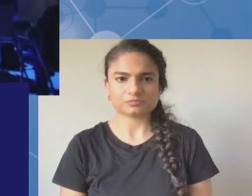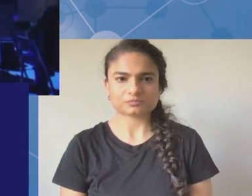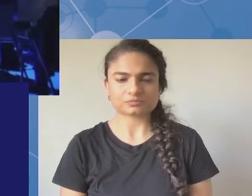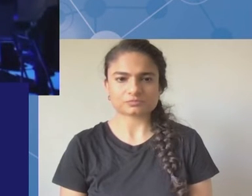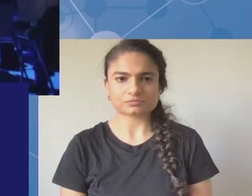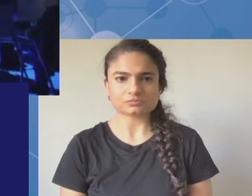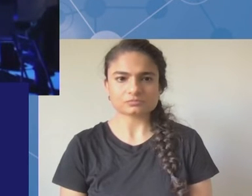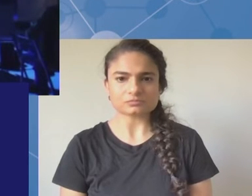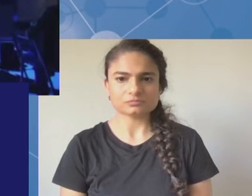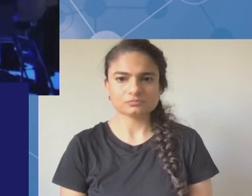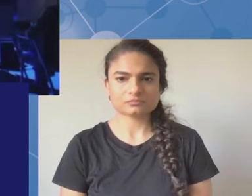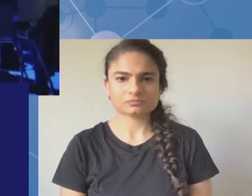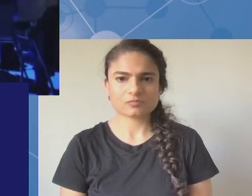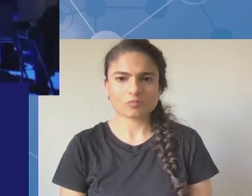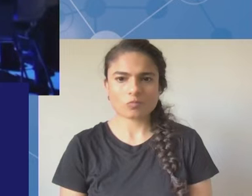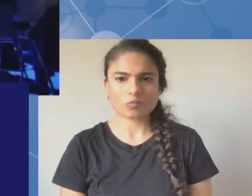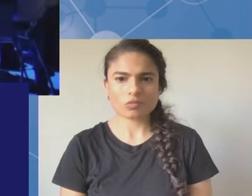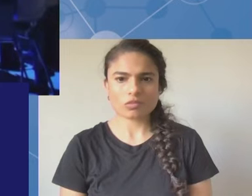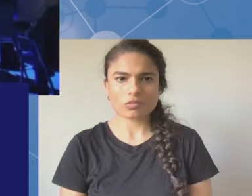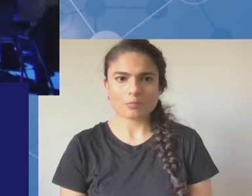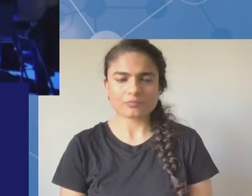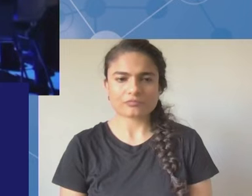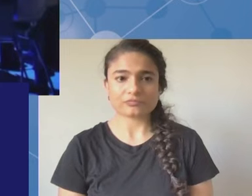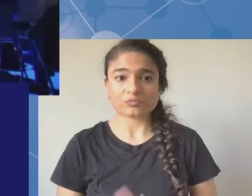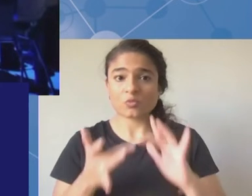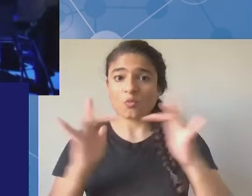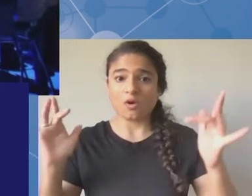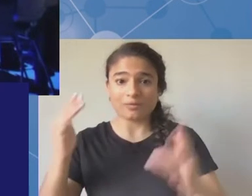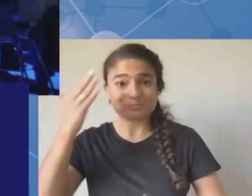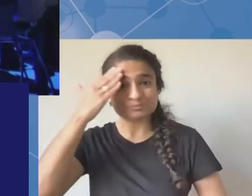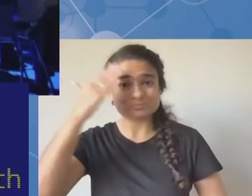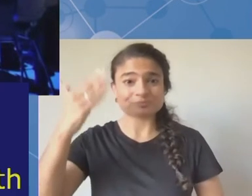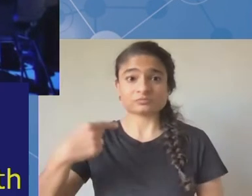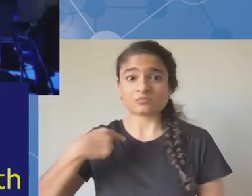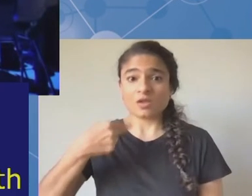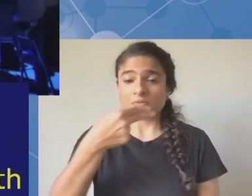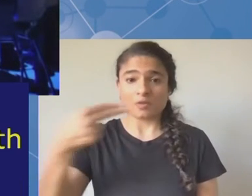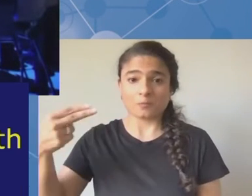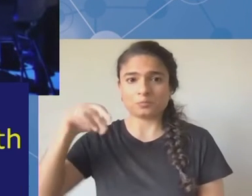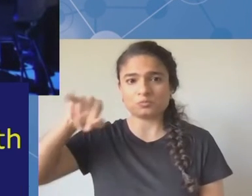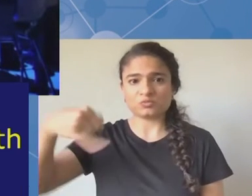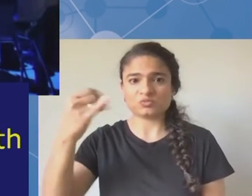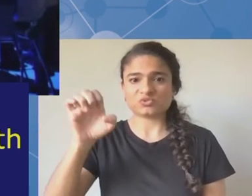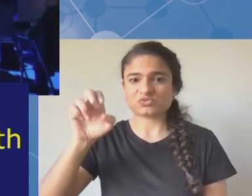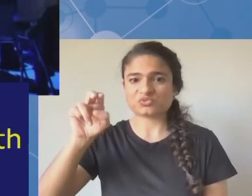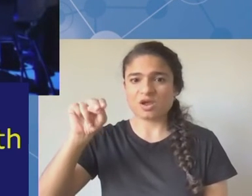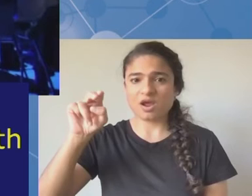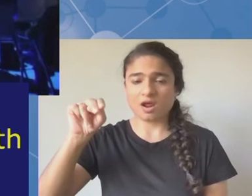Огромное спасибо за возможность выступить. Здесь Дженна. Я